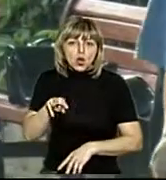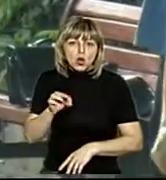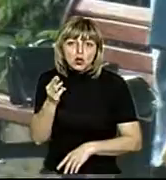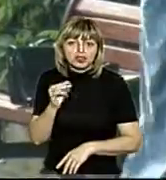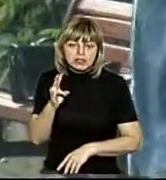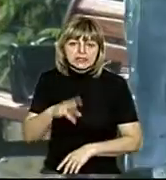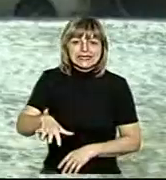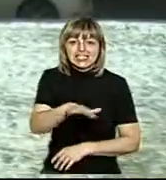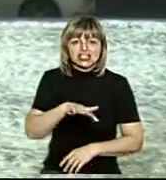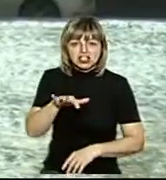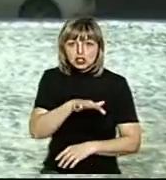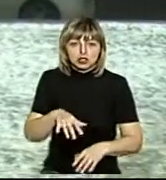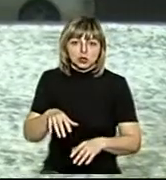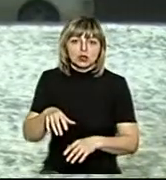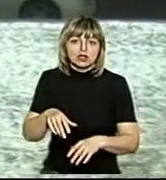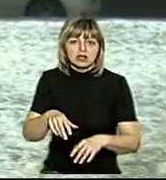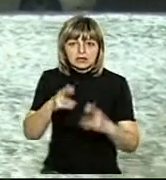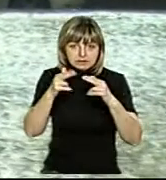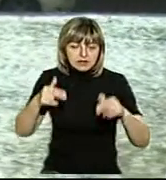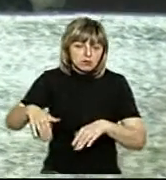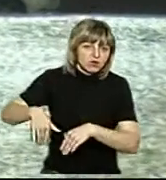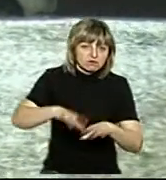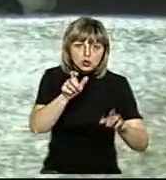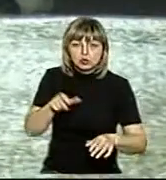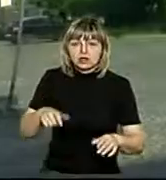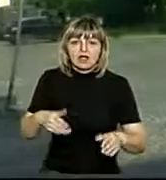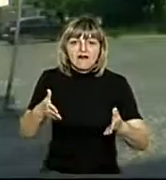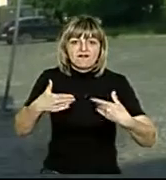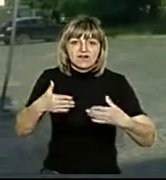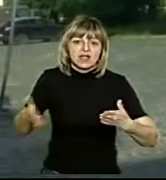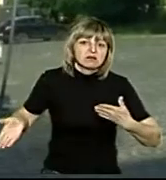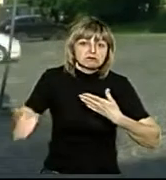території пам'ятки архітектури вивели людей. Вхід закрили.